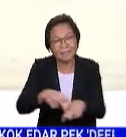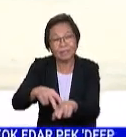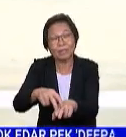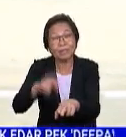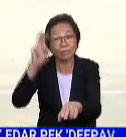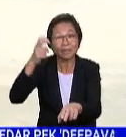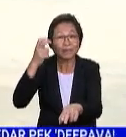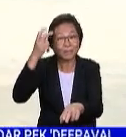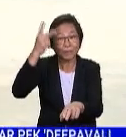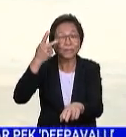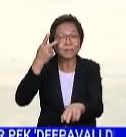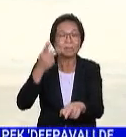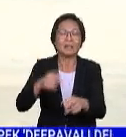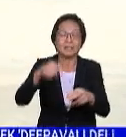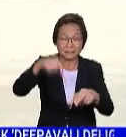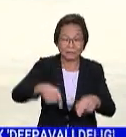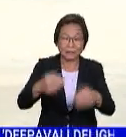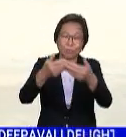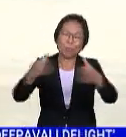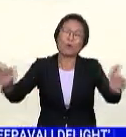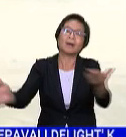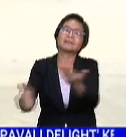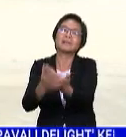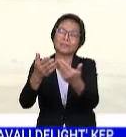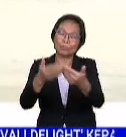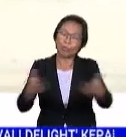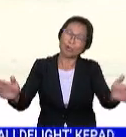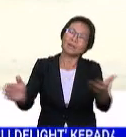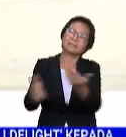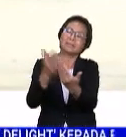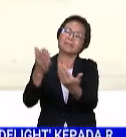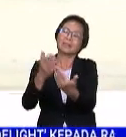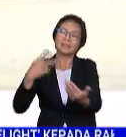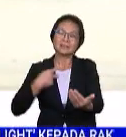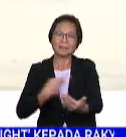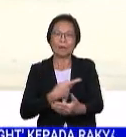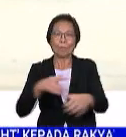sekiranya tempat ni dah dibuka, so lebih memudahkan kami untuk membuat